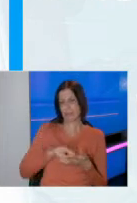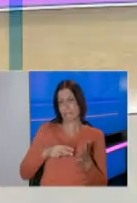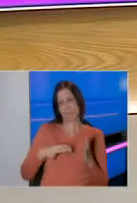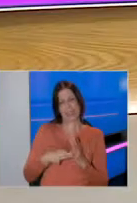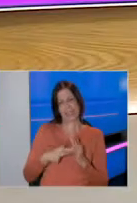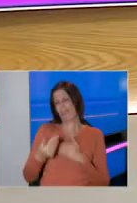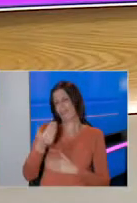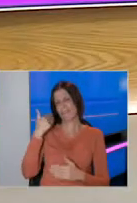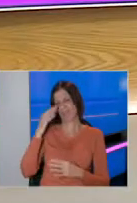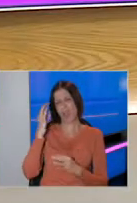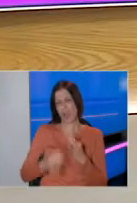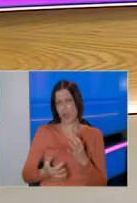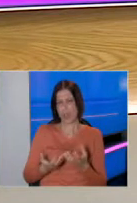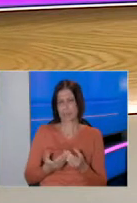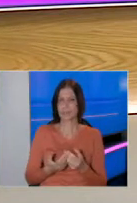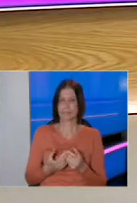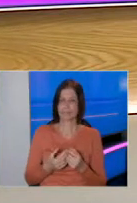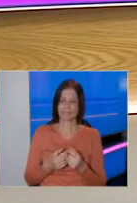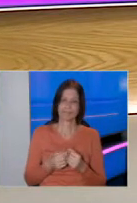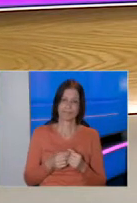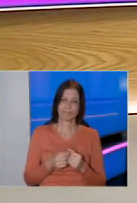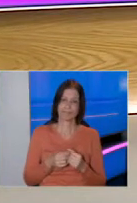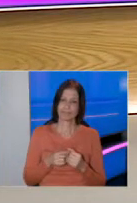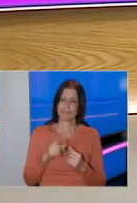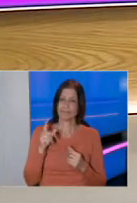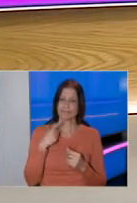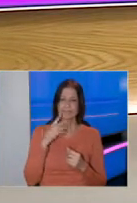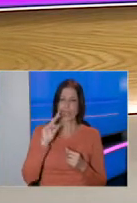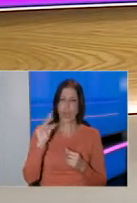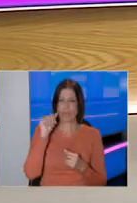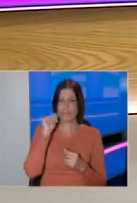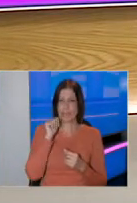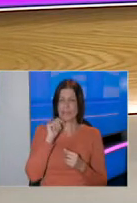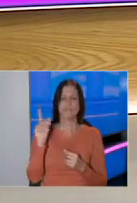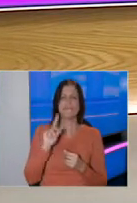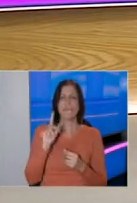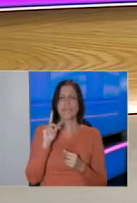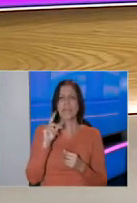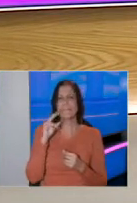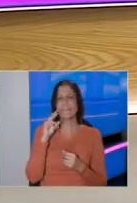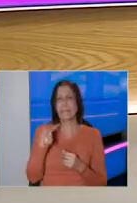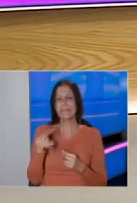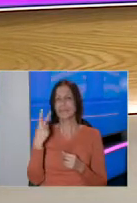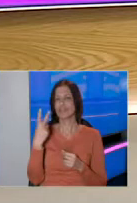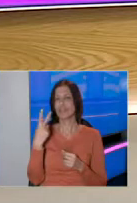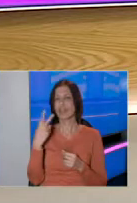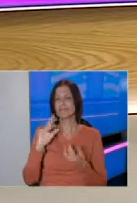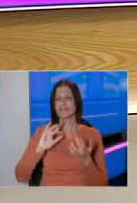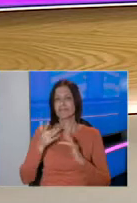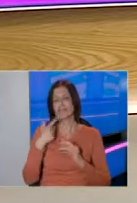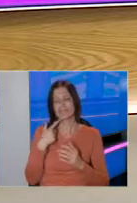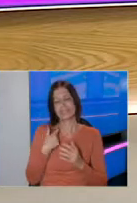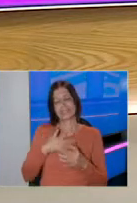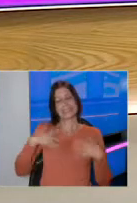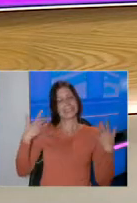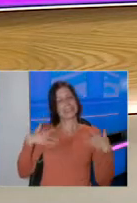לפני הכל. על הרפרנס, אתם יודעים, של כחול לבן. ומי מביט בשני הניצים ומחכך את ידיו